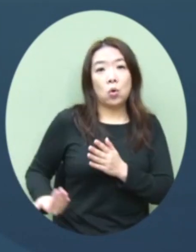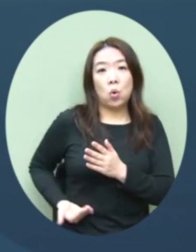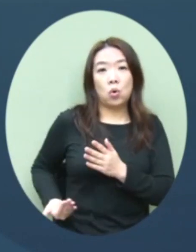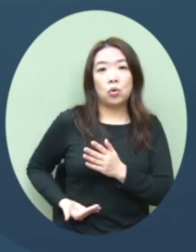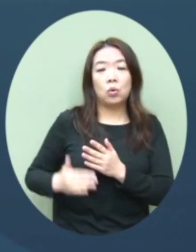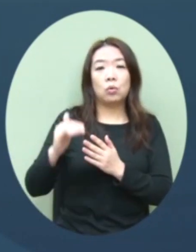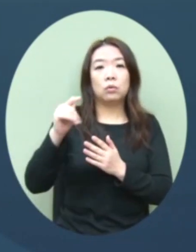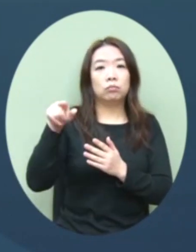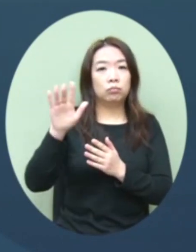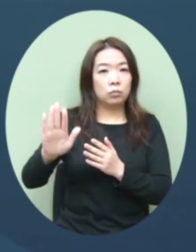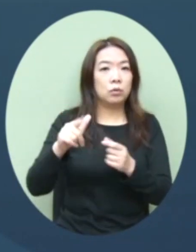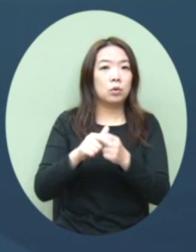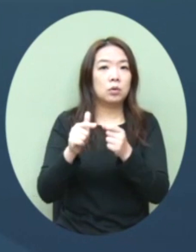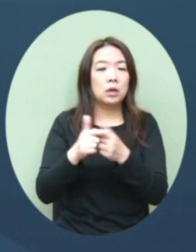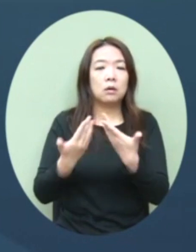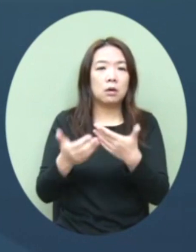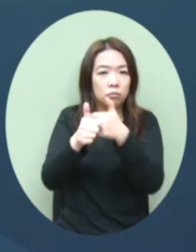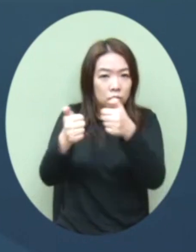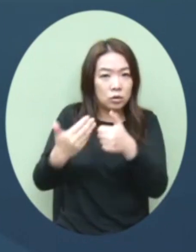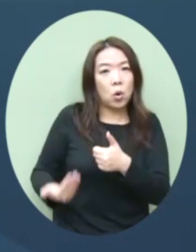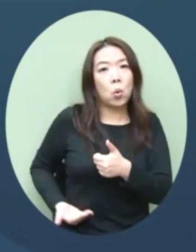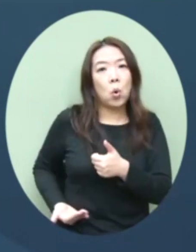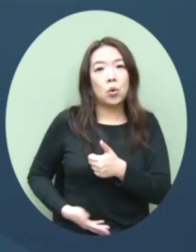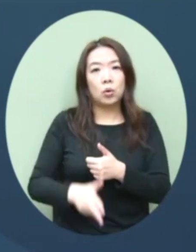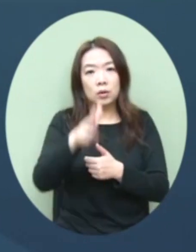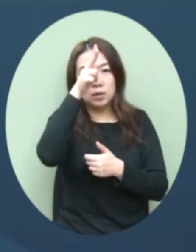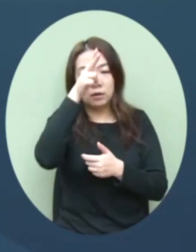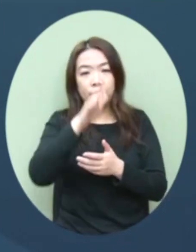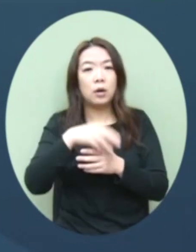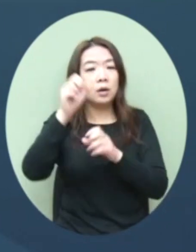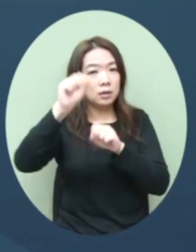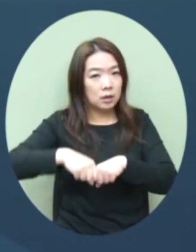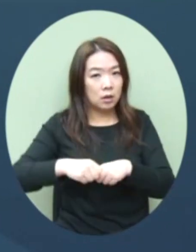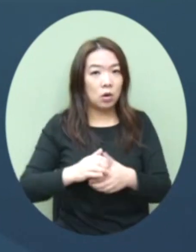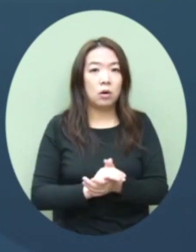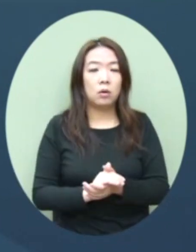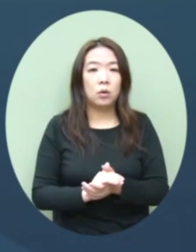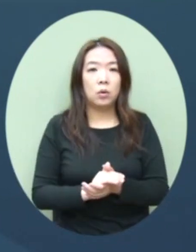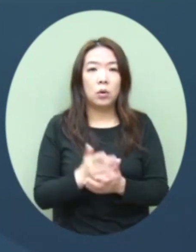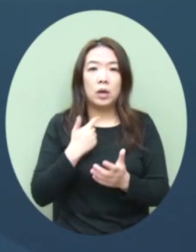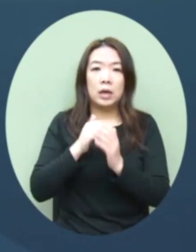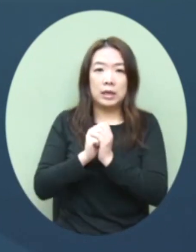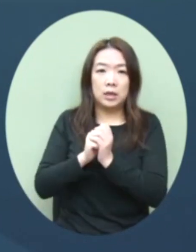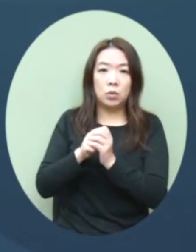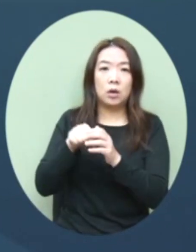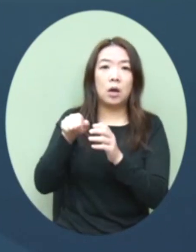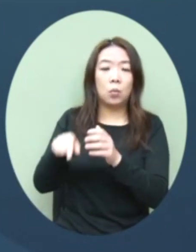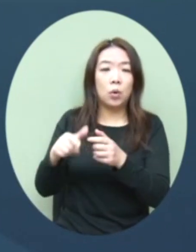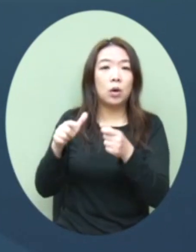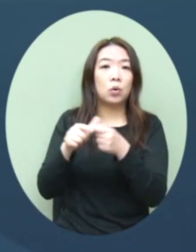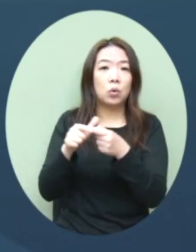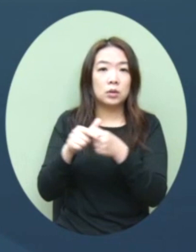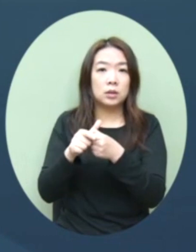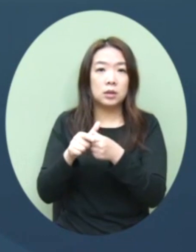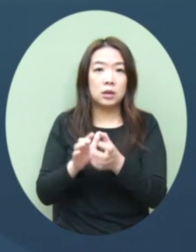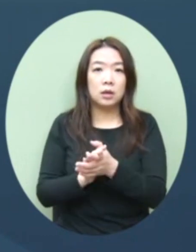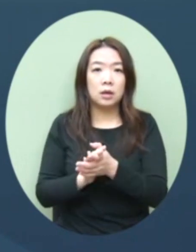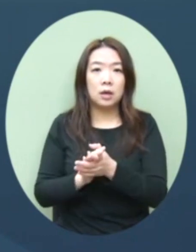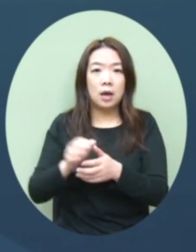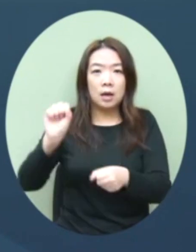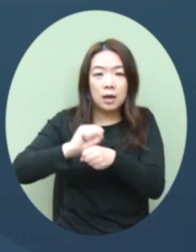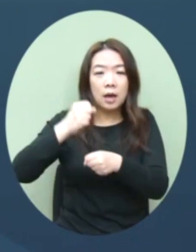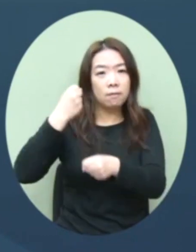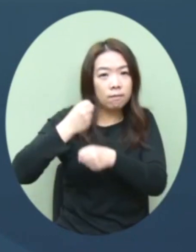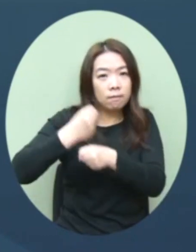感谢广东省政府已经是承诺了它会是要求这个供应商是加班